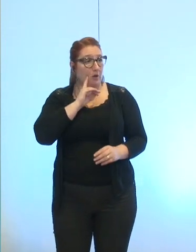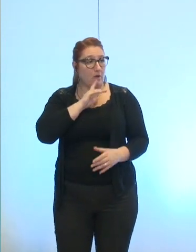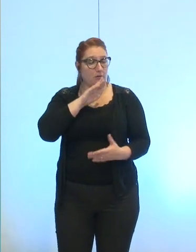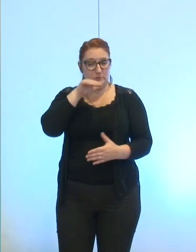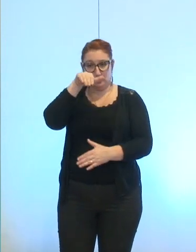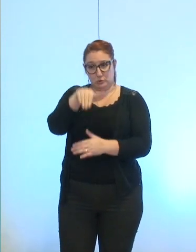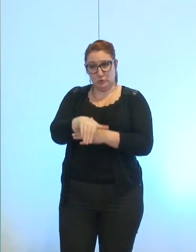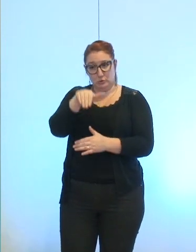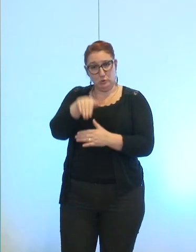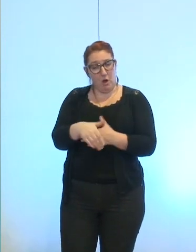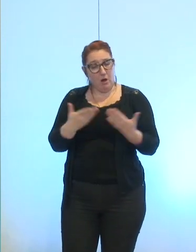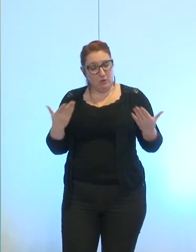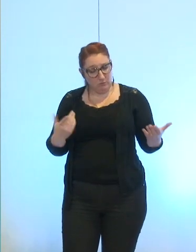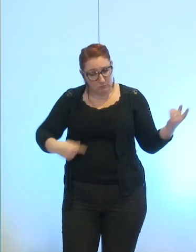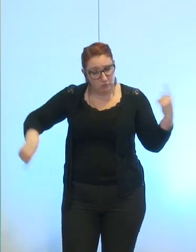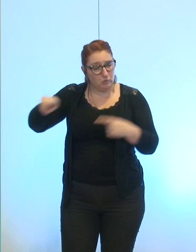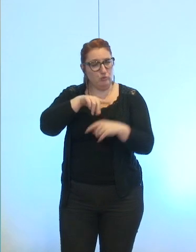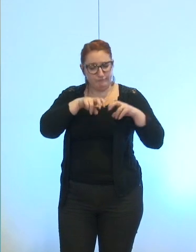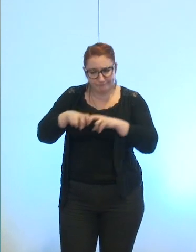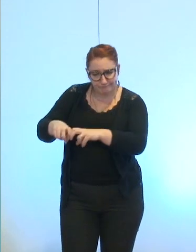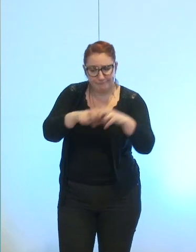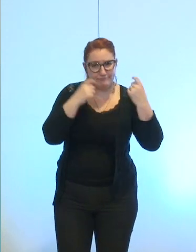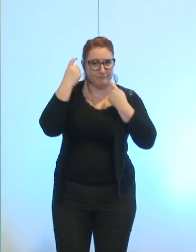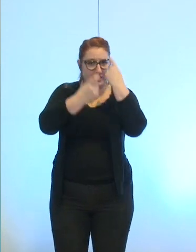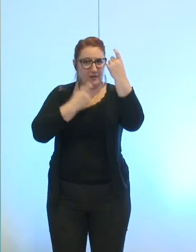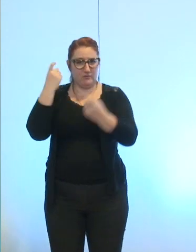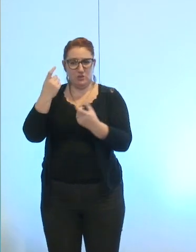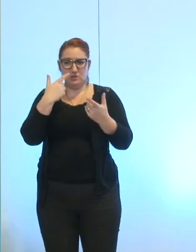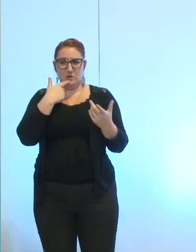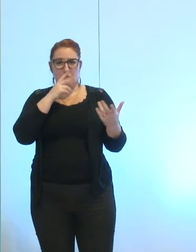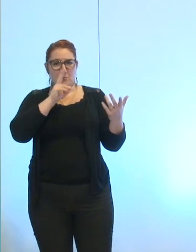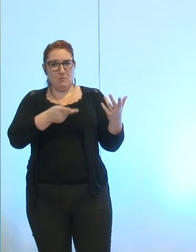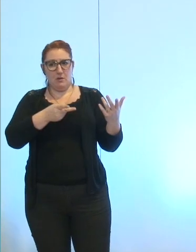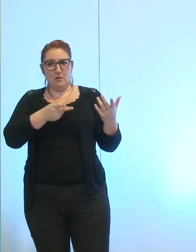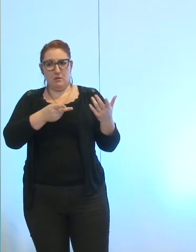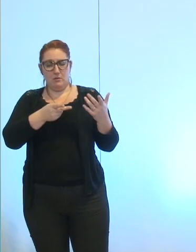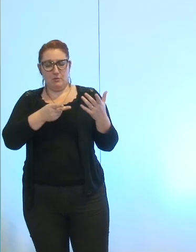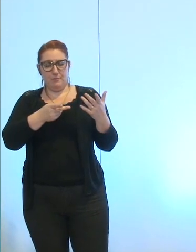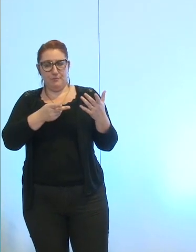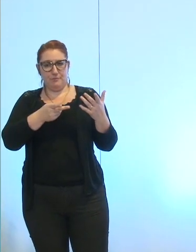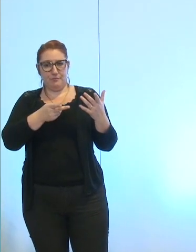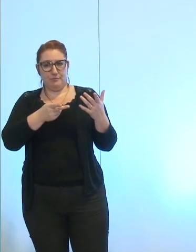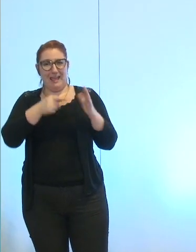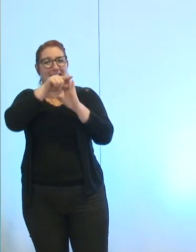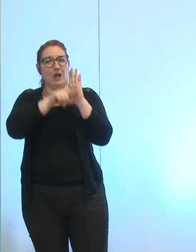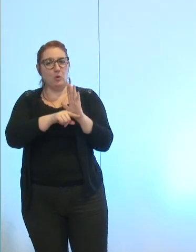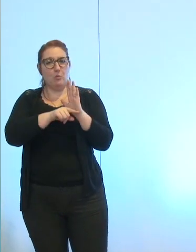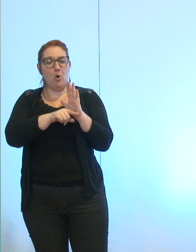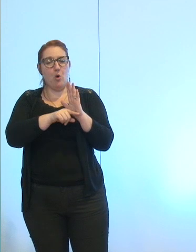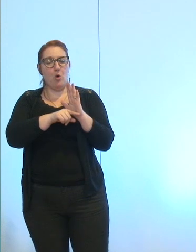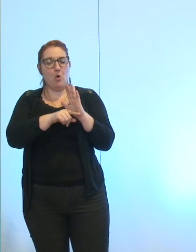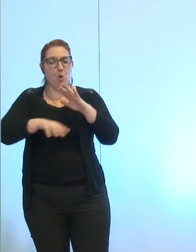nous nous étudions ce soir le lancement de la révision et des modalités de concertation du règlement local de